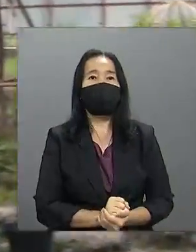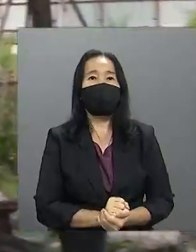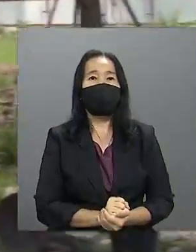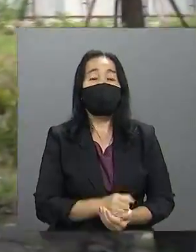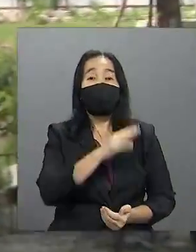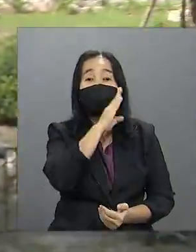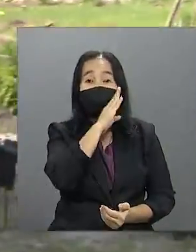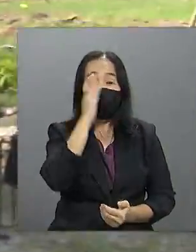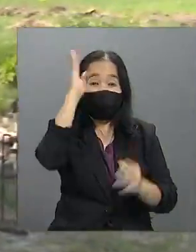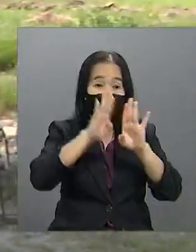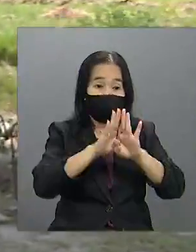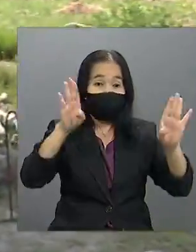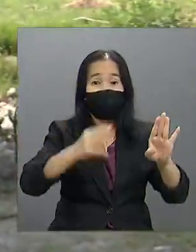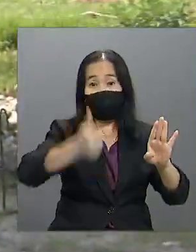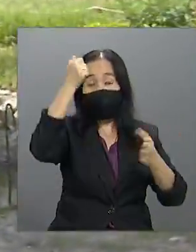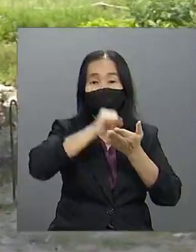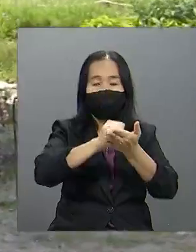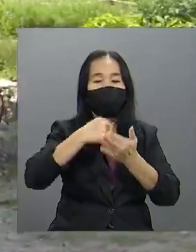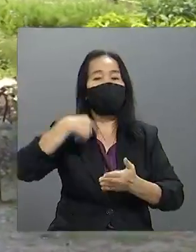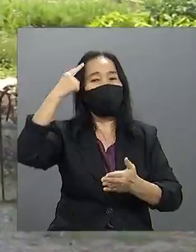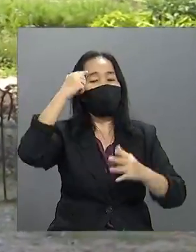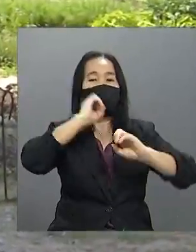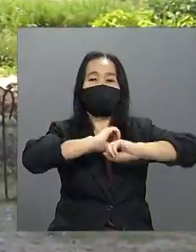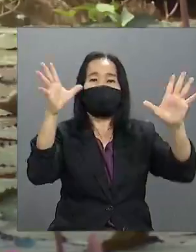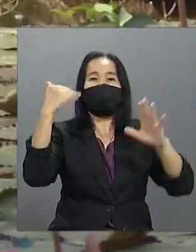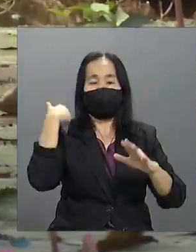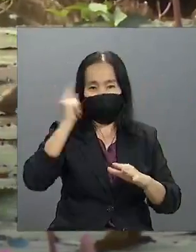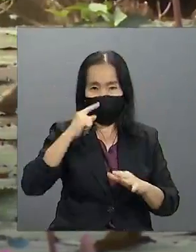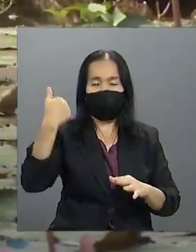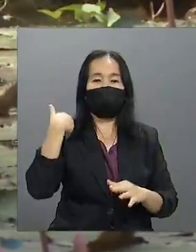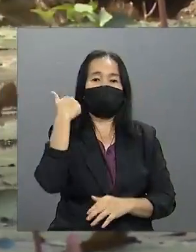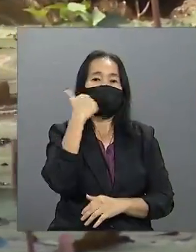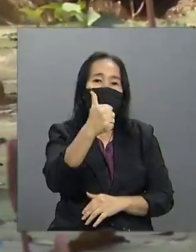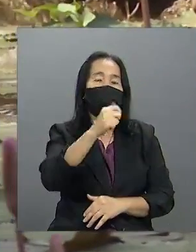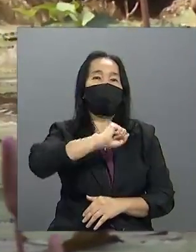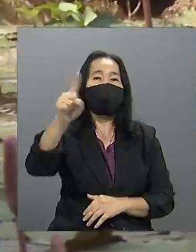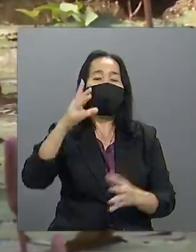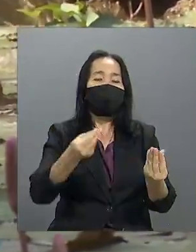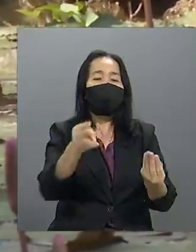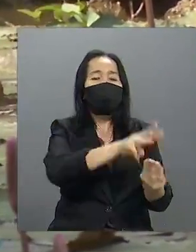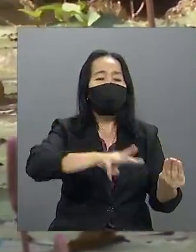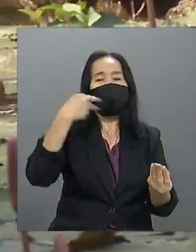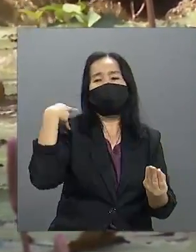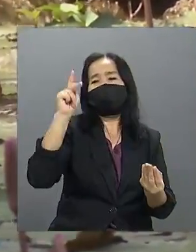เต็มรูปแบบก็คงจะเห็นได้ชัดว่ามีผลลัพธ์ที่ดีกว่าการปล่อยพื้นที่รกร้างอย่างเปล่า